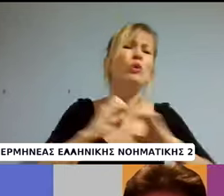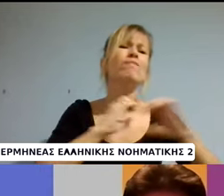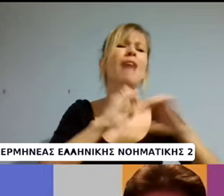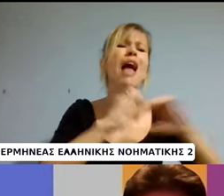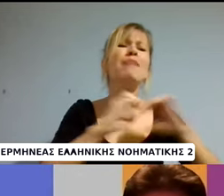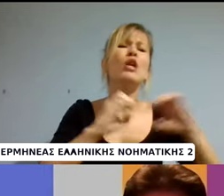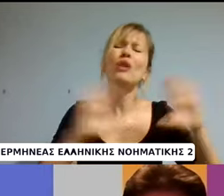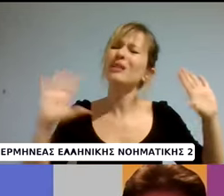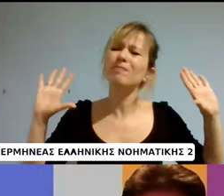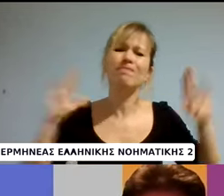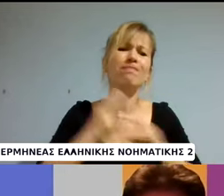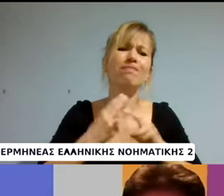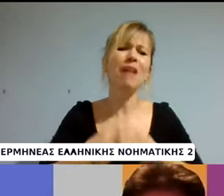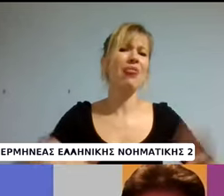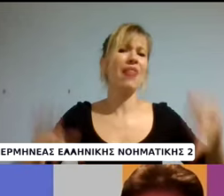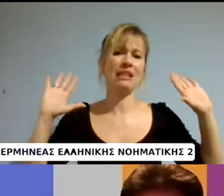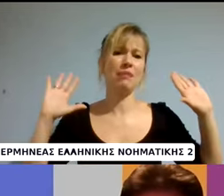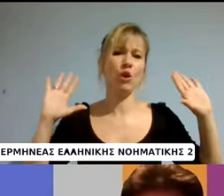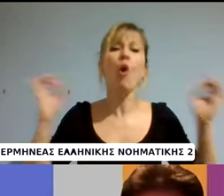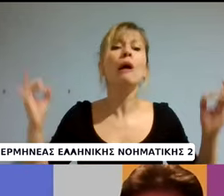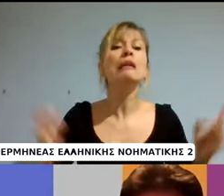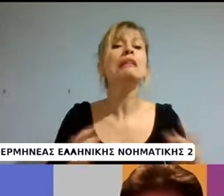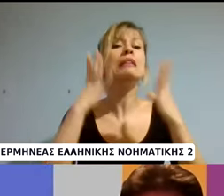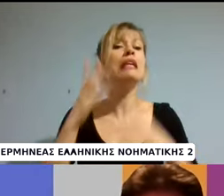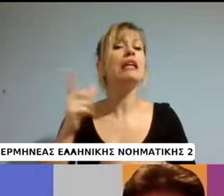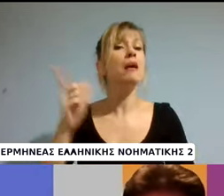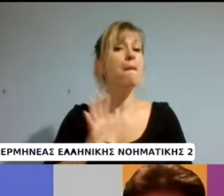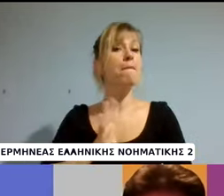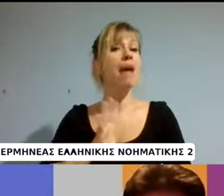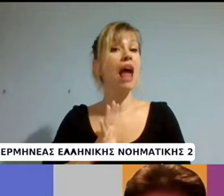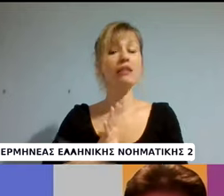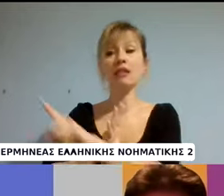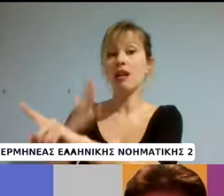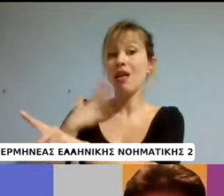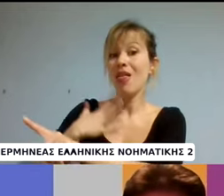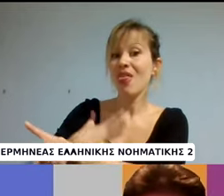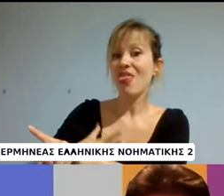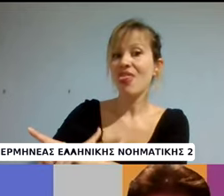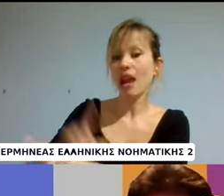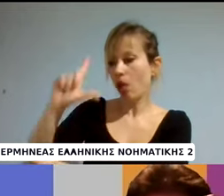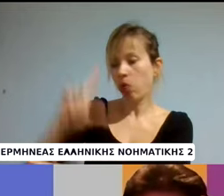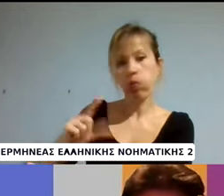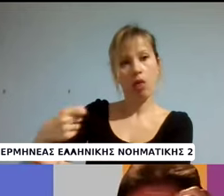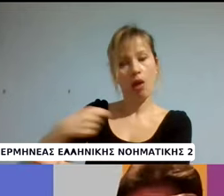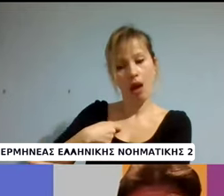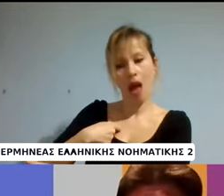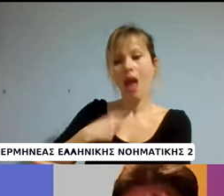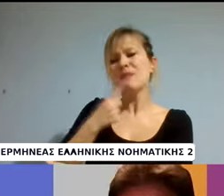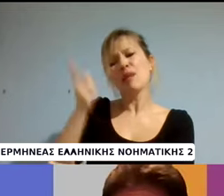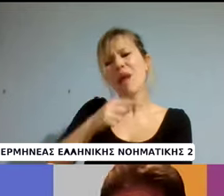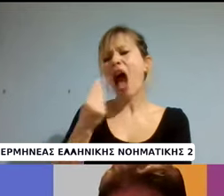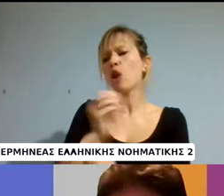Δεν σημαίνει δηλαδή ότι αν κάποιος πελάτης θέλει να δώσει πάρα πολύ λίγα χρήματα, ότι αν του αλλάξουμε κανάλι